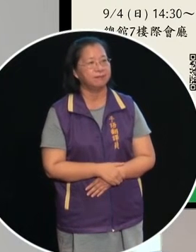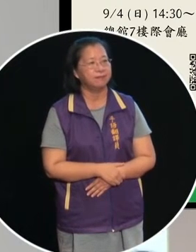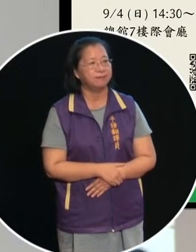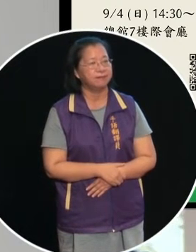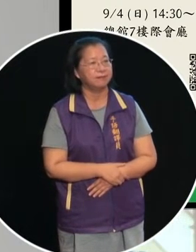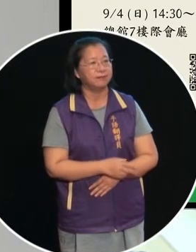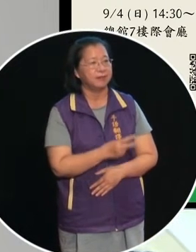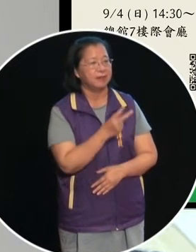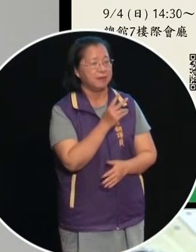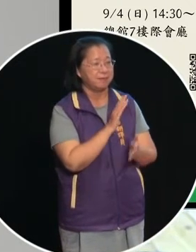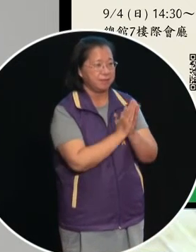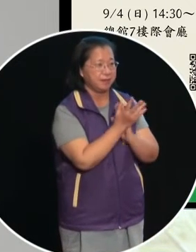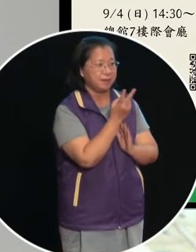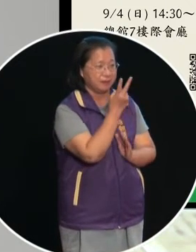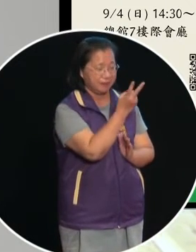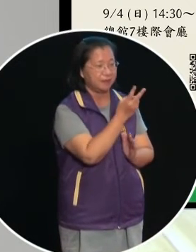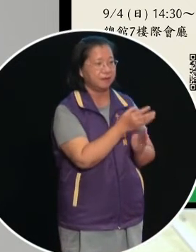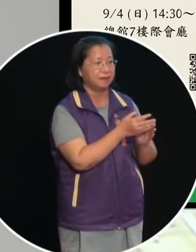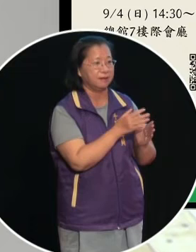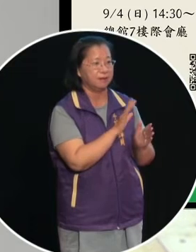两个不变，一个要变。